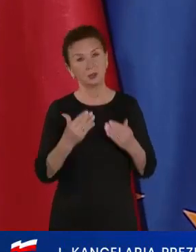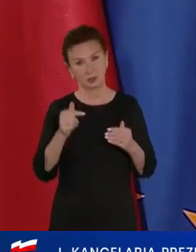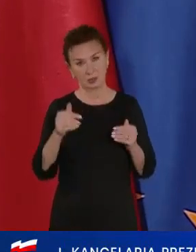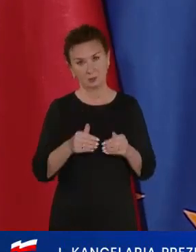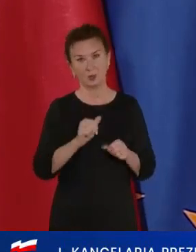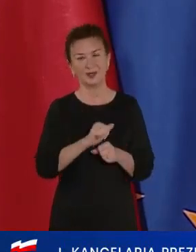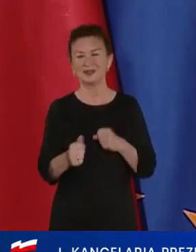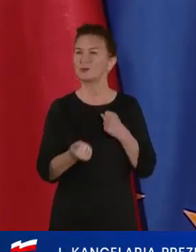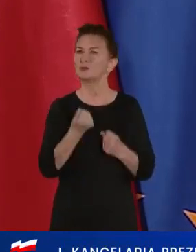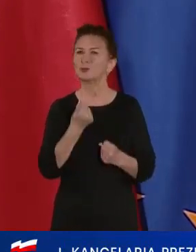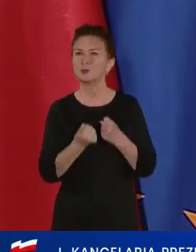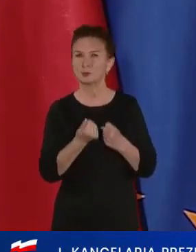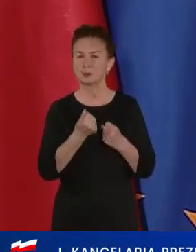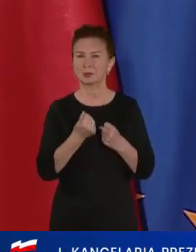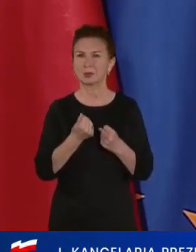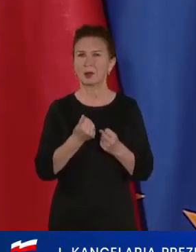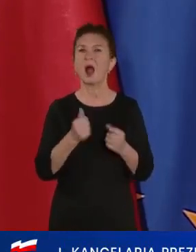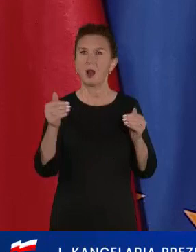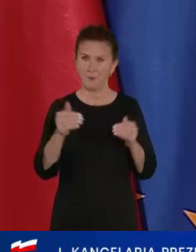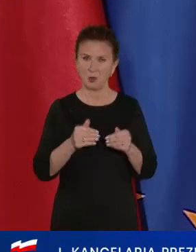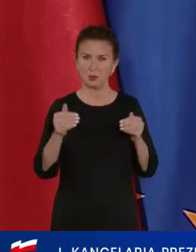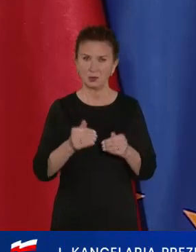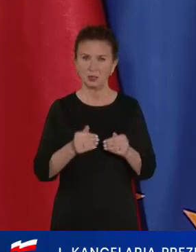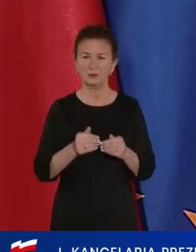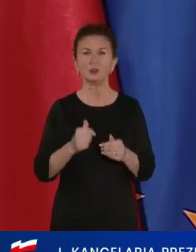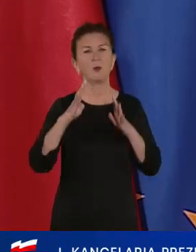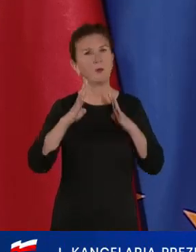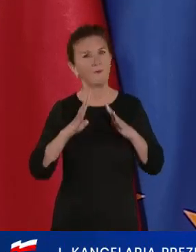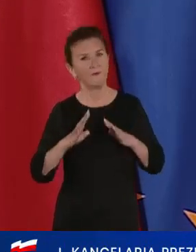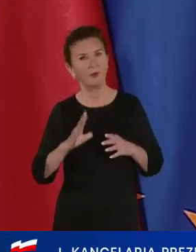to, że krok po kroku będziemy wyprowadzać